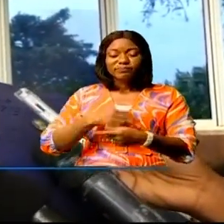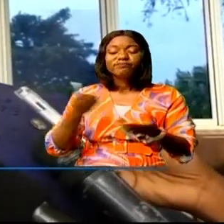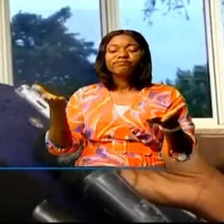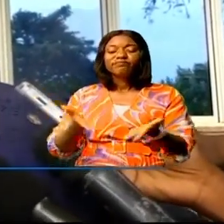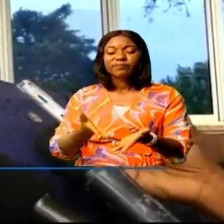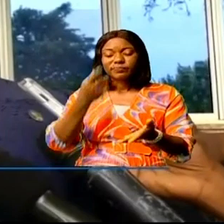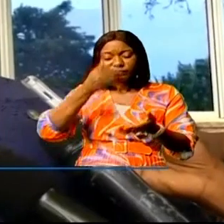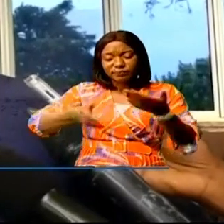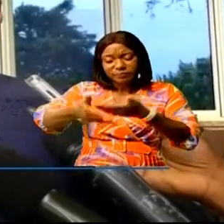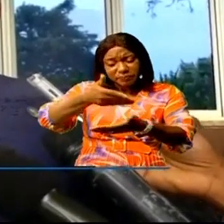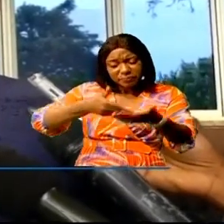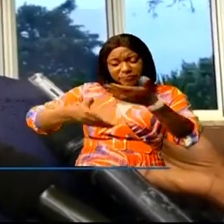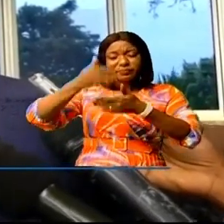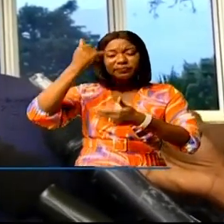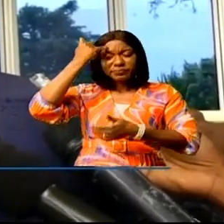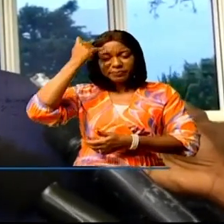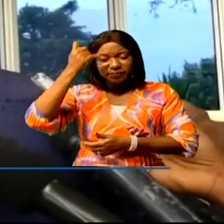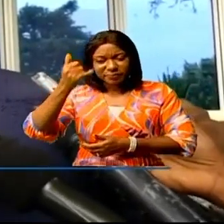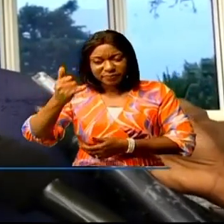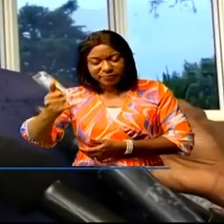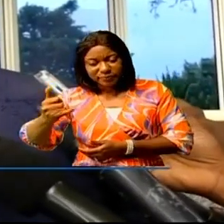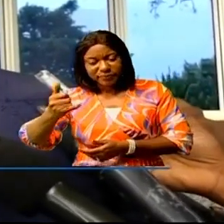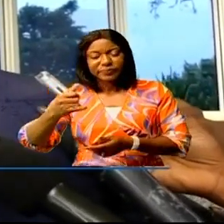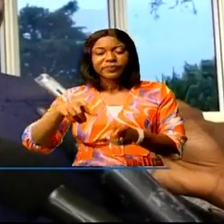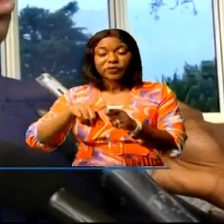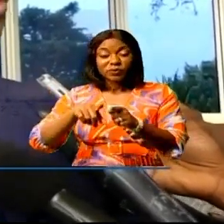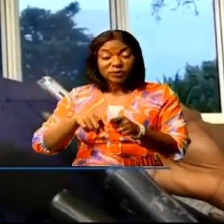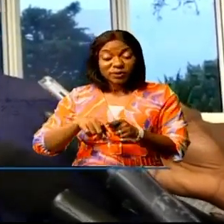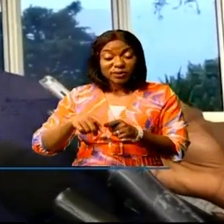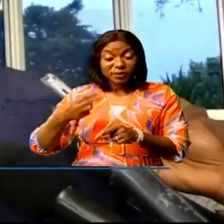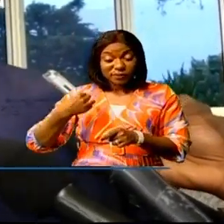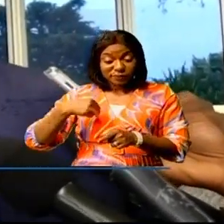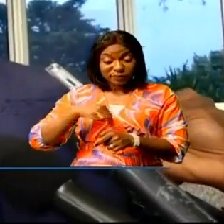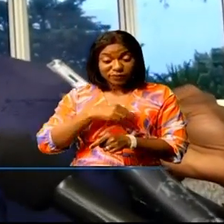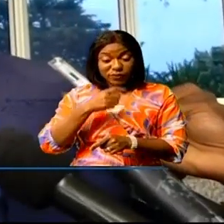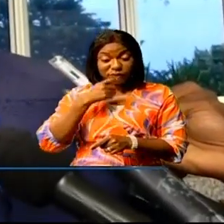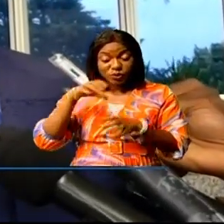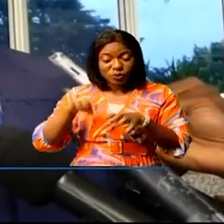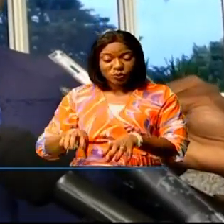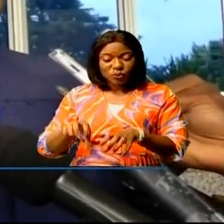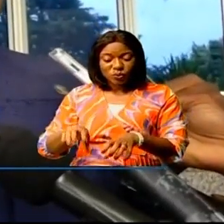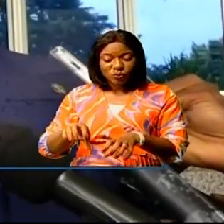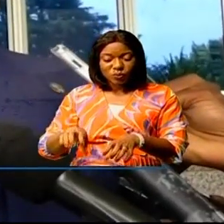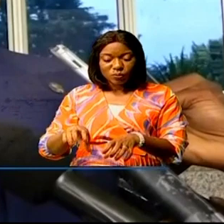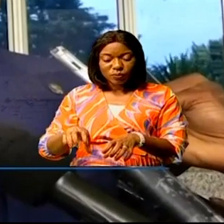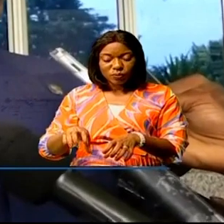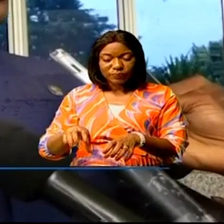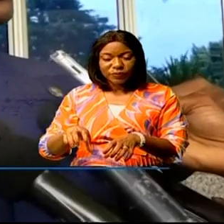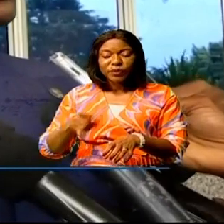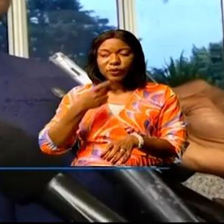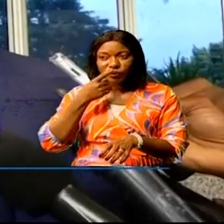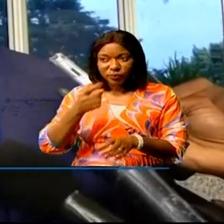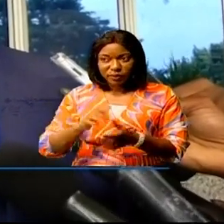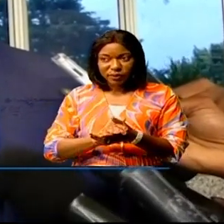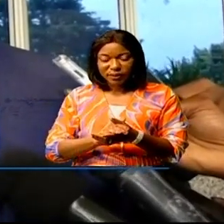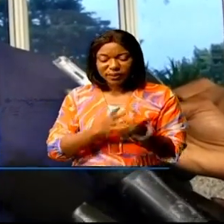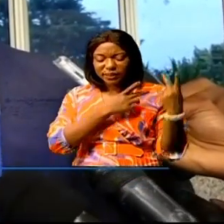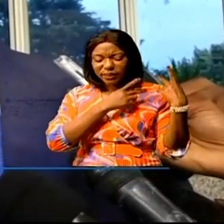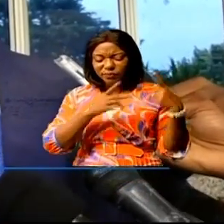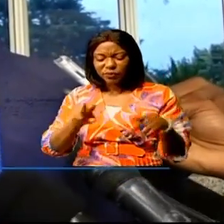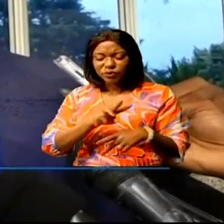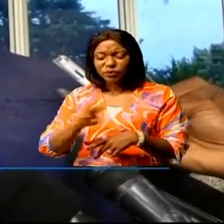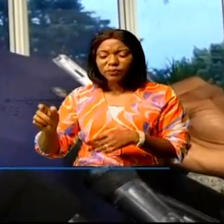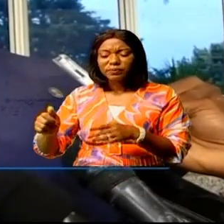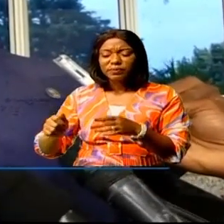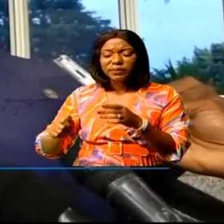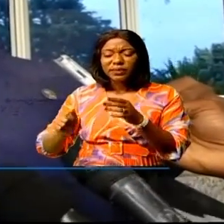cadre d'échanges d'expériences. Vous savez, chez nous, en RDC, le ministère de l'Aménagement du Territoire, c'est un ministère qui existe depuis 2017. Et donc, nous